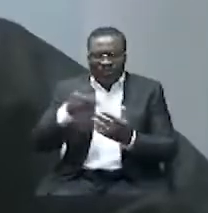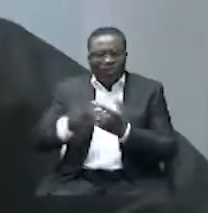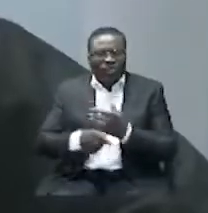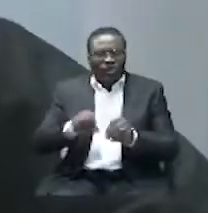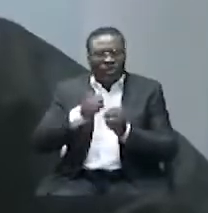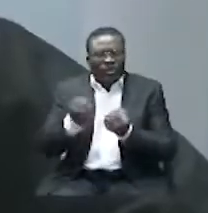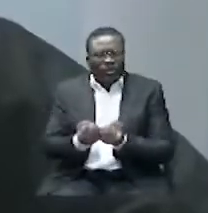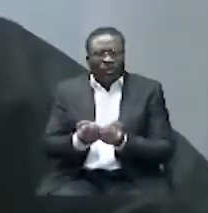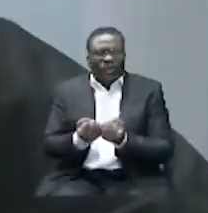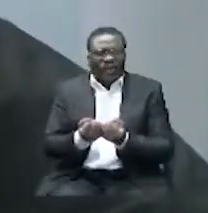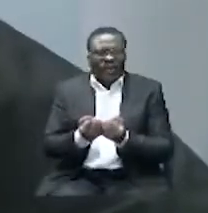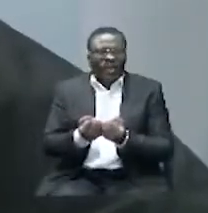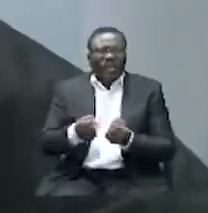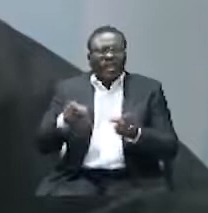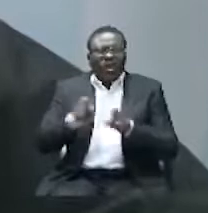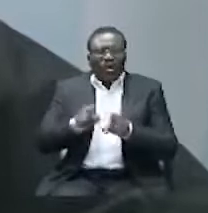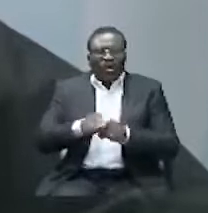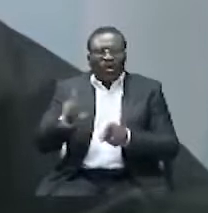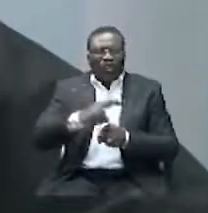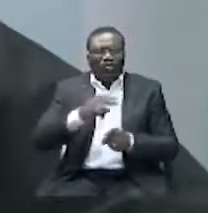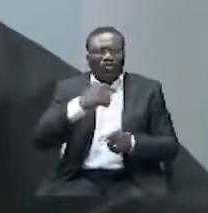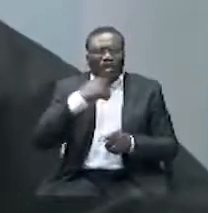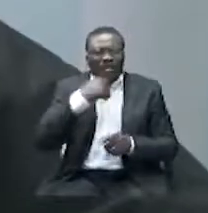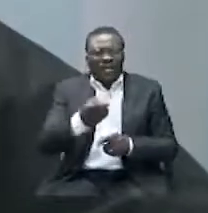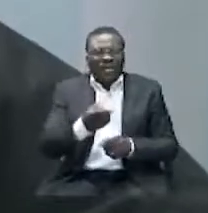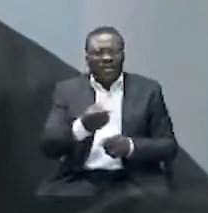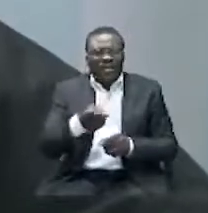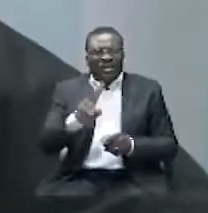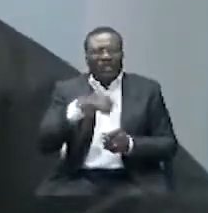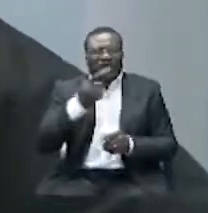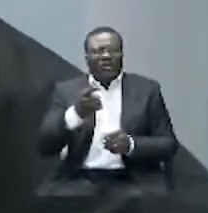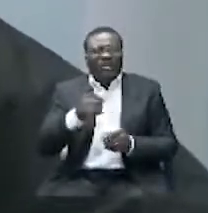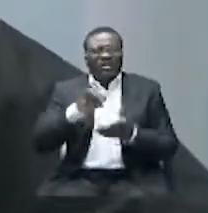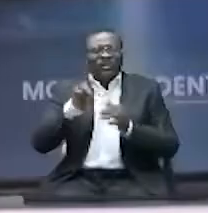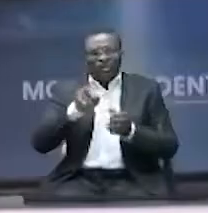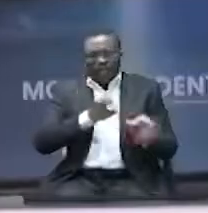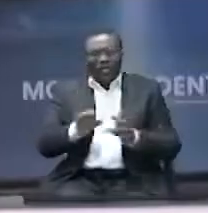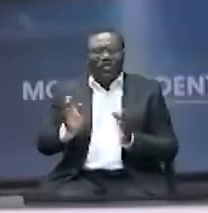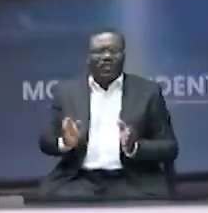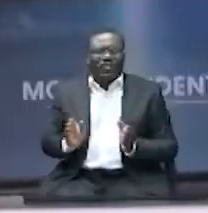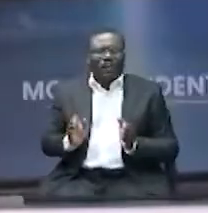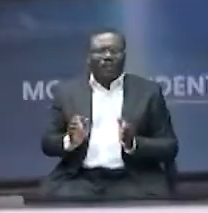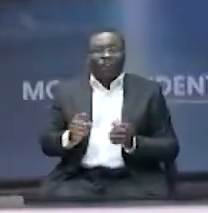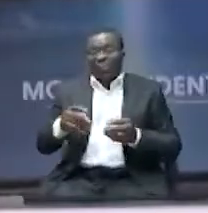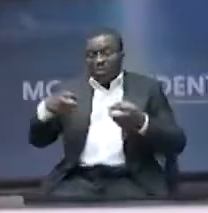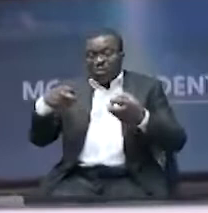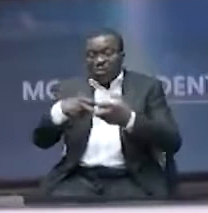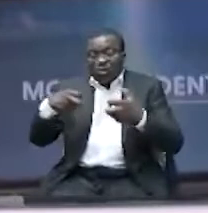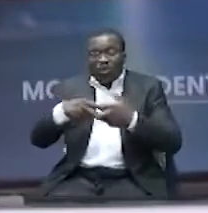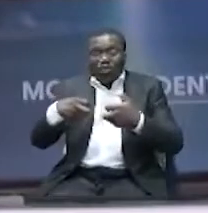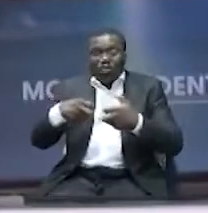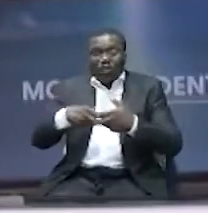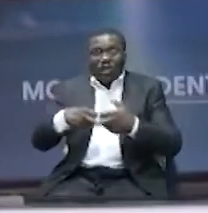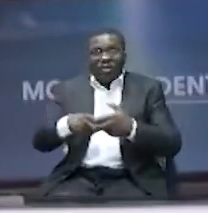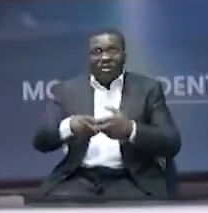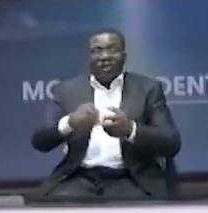n'y retrouve pas vraiment de traces, comme dans d'autres secteurs où vous aviez dit clairement ce que vous voulez faire. L'énergie électrique pour